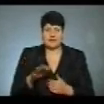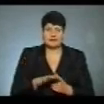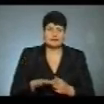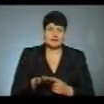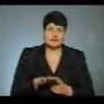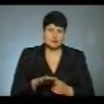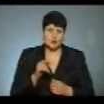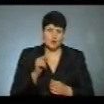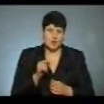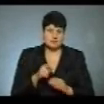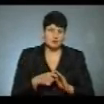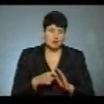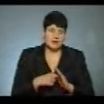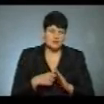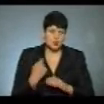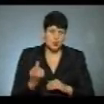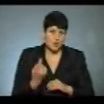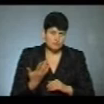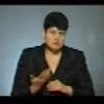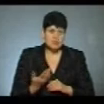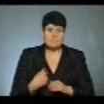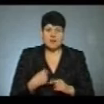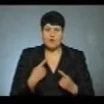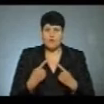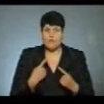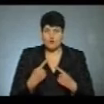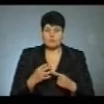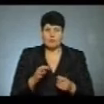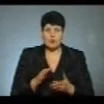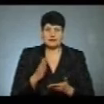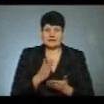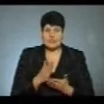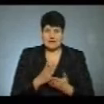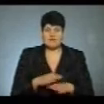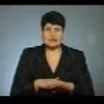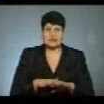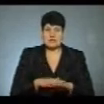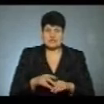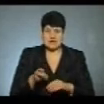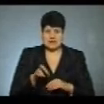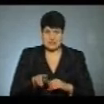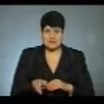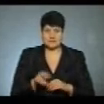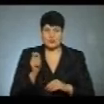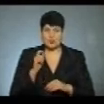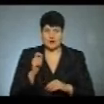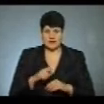територіях Луганської та Донецької області. Тобто ми говоримо про наявне населення